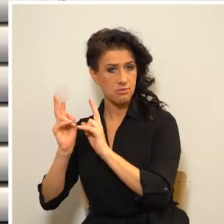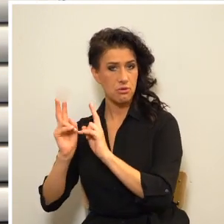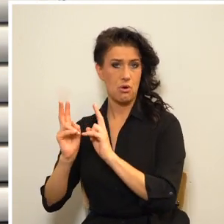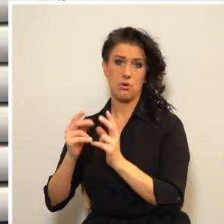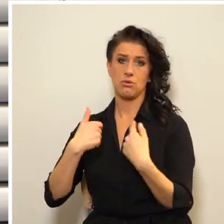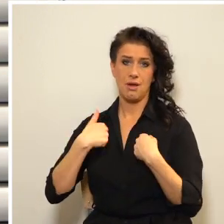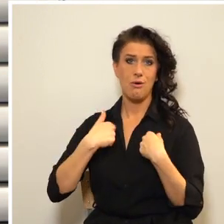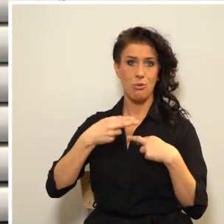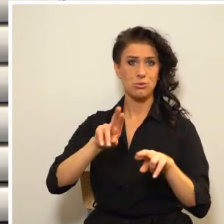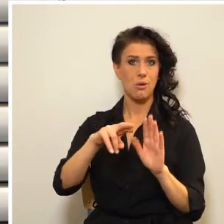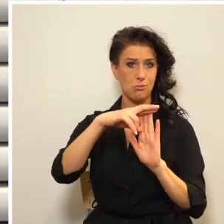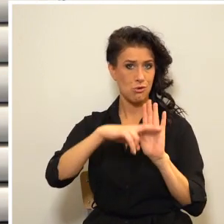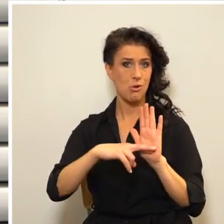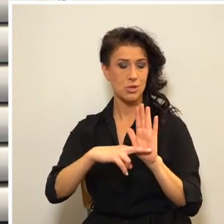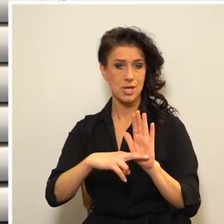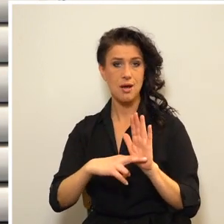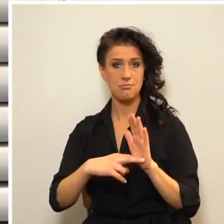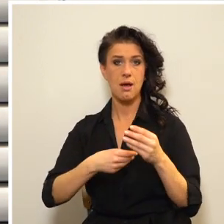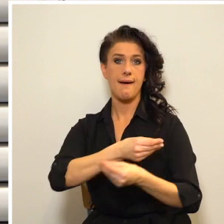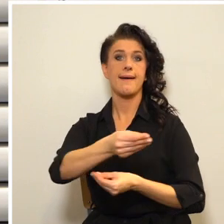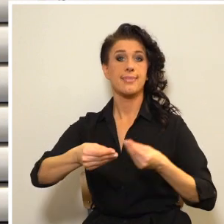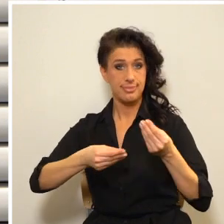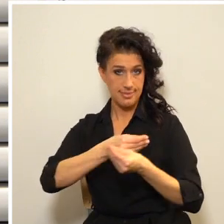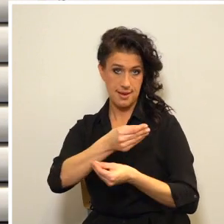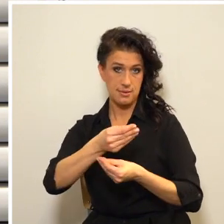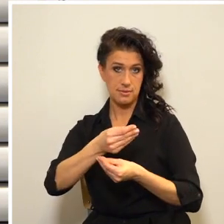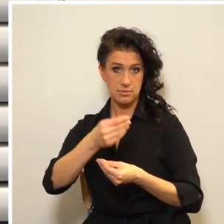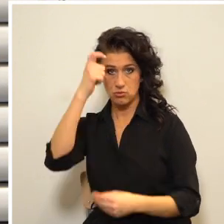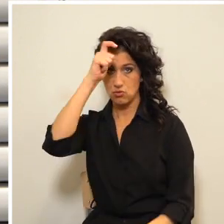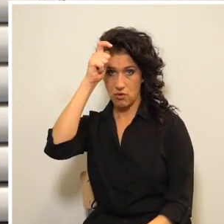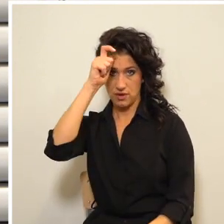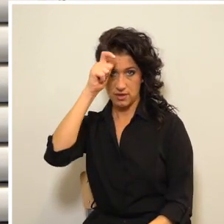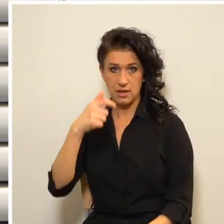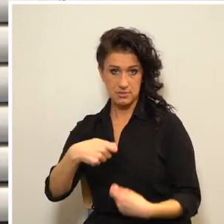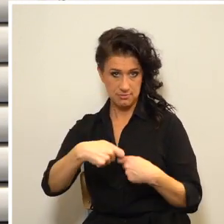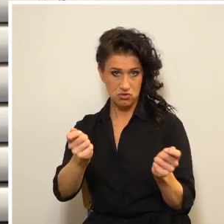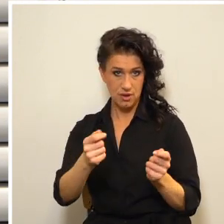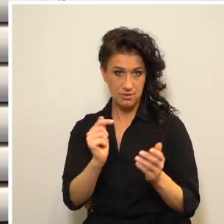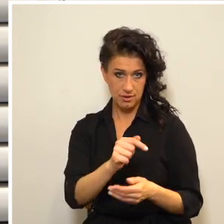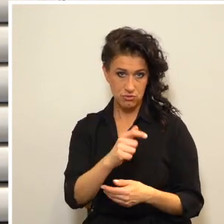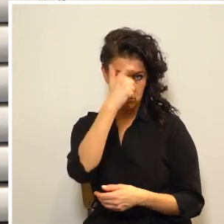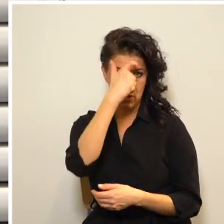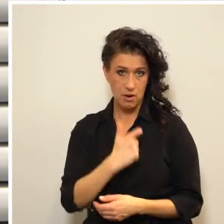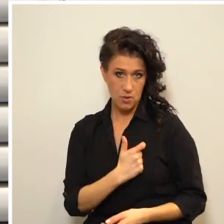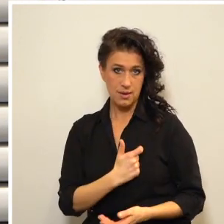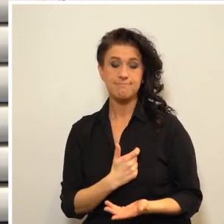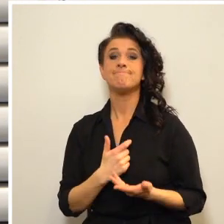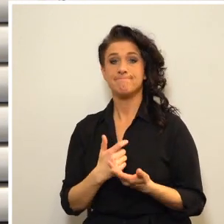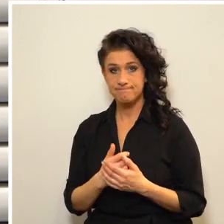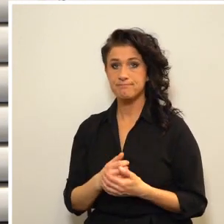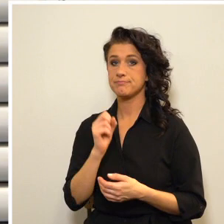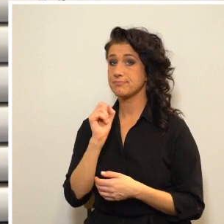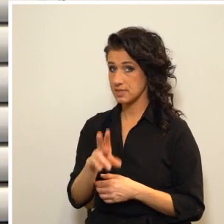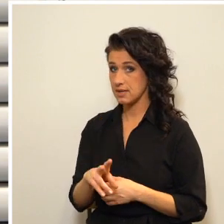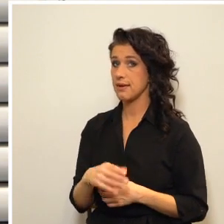Chciałem tylko powiedzieć w ten sposób że są osoby które by chciały zaistnieć